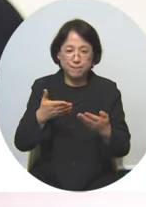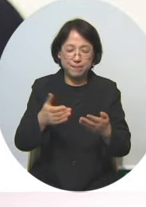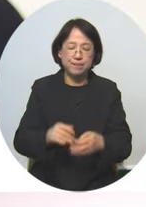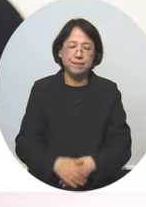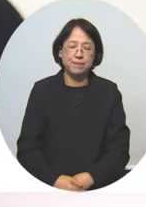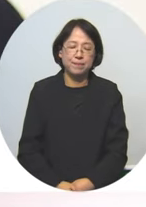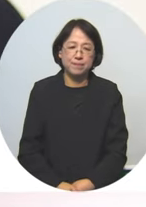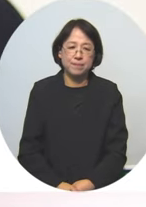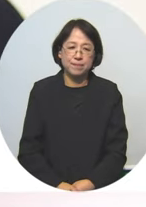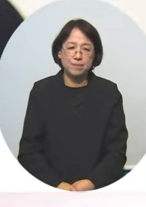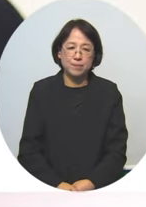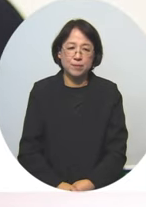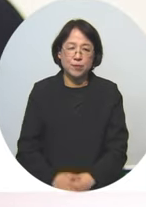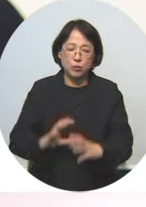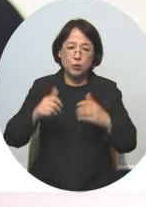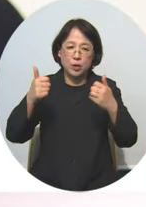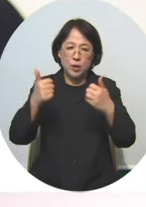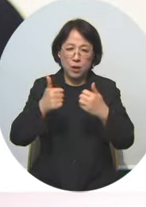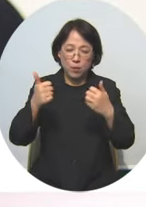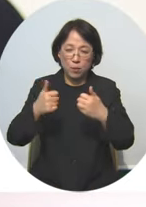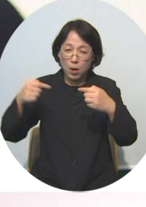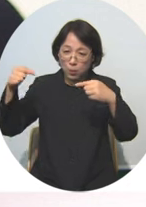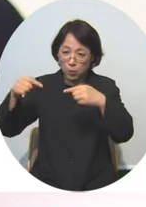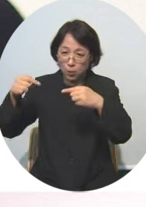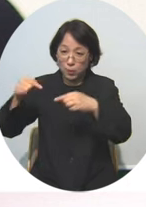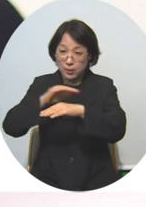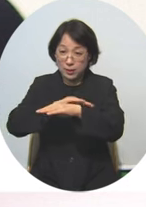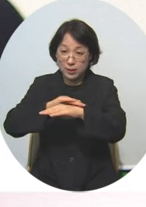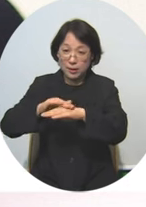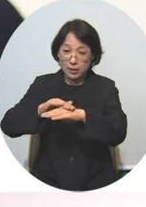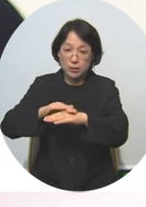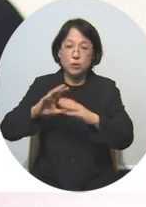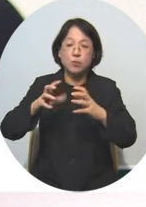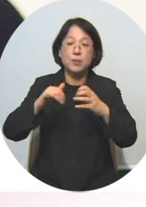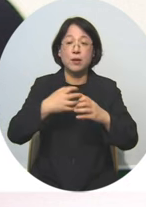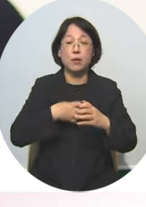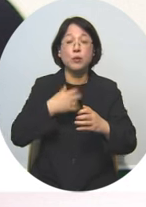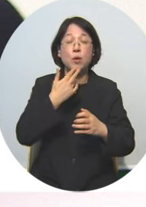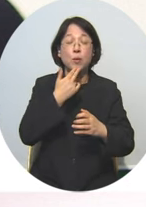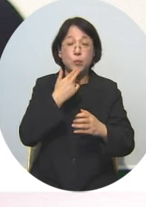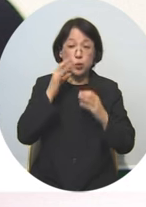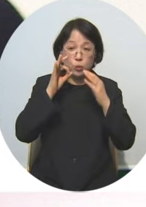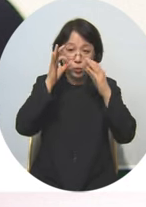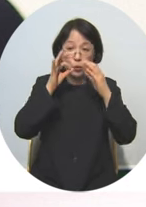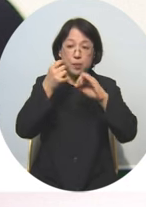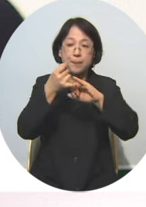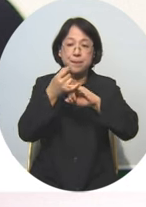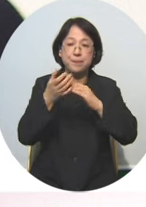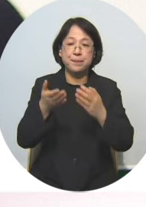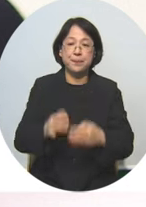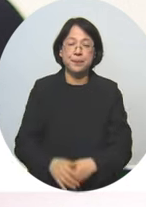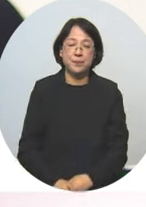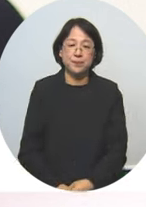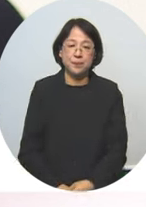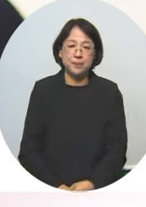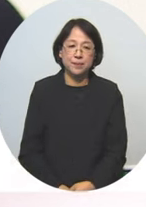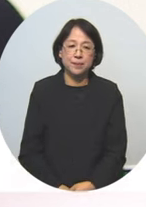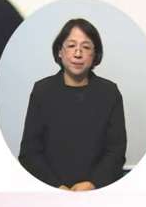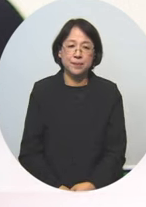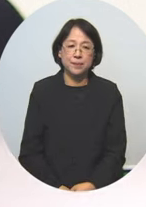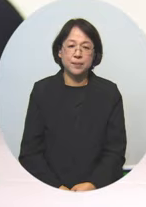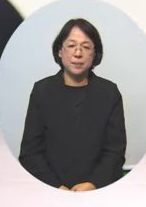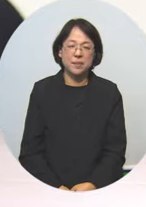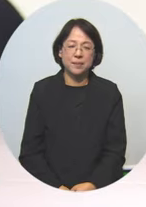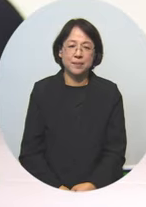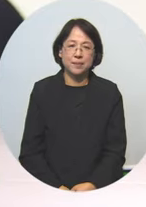사과했습니다. 아울러 국회와 협치적 관계를 만들어서 국민들이 걱정하지 않도록 노력하겠다고 말했습니다. 김영민 기자의